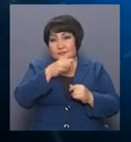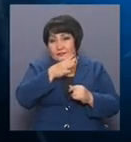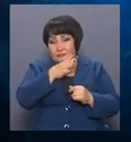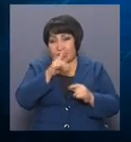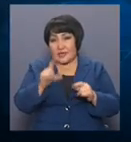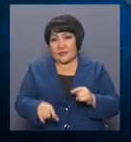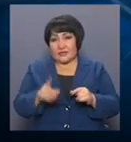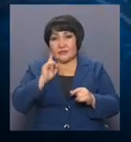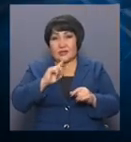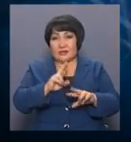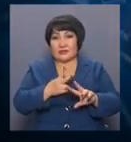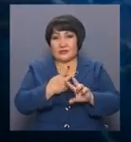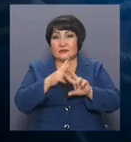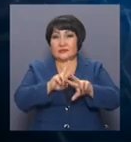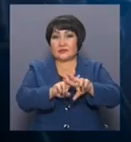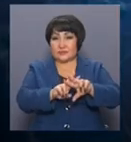тоғытылды. Тергеу басталды.